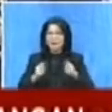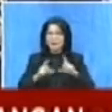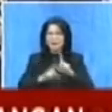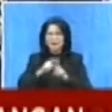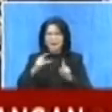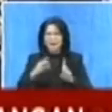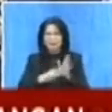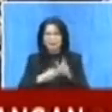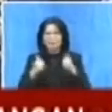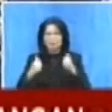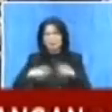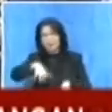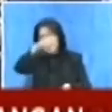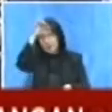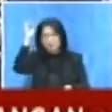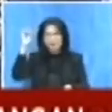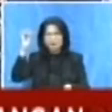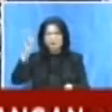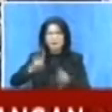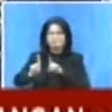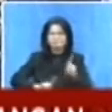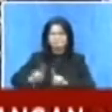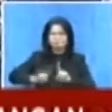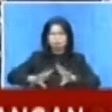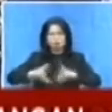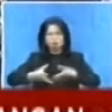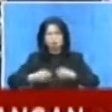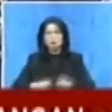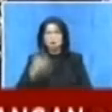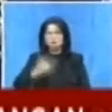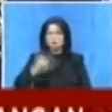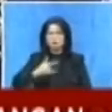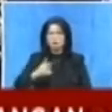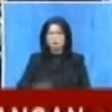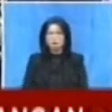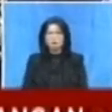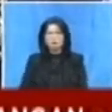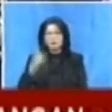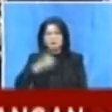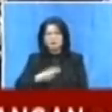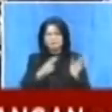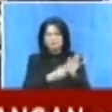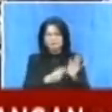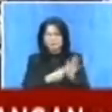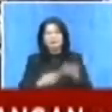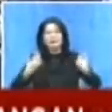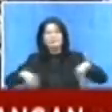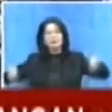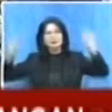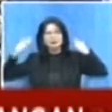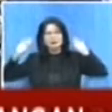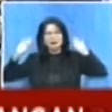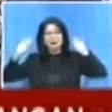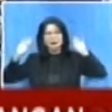produktif, inovatif, dan berdaya saing global, dengan tetap mengamalkan nilai-nilai Pancasila, berakhlak mulia,